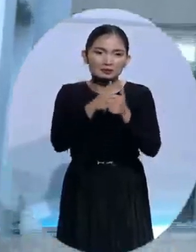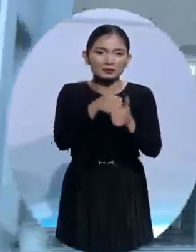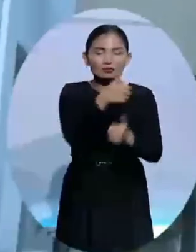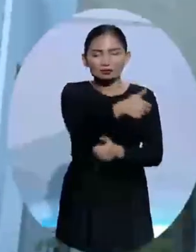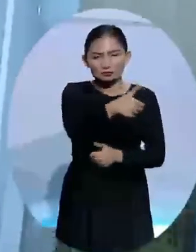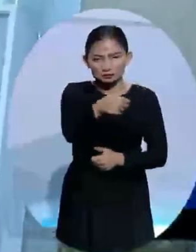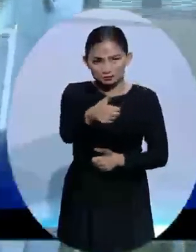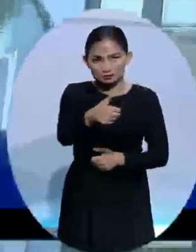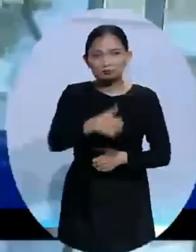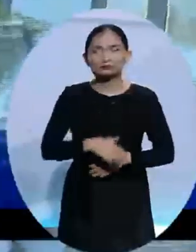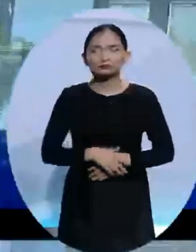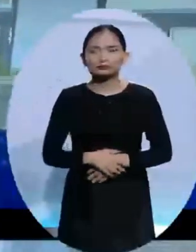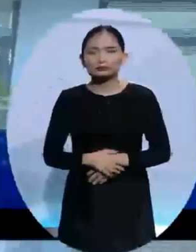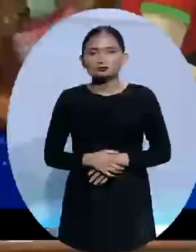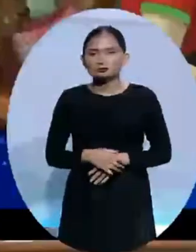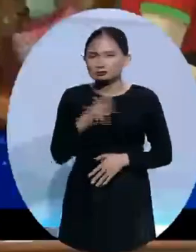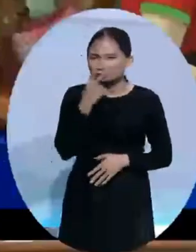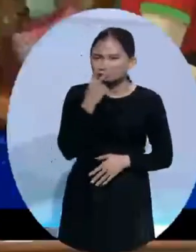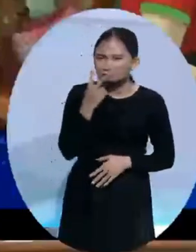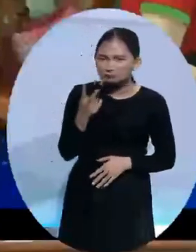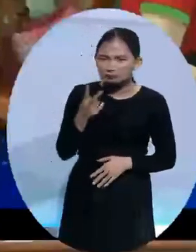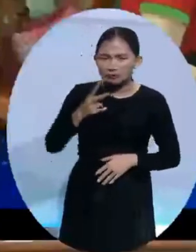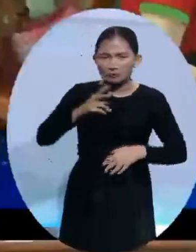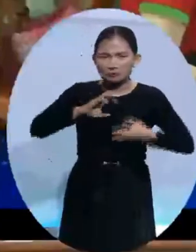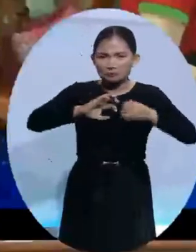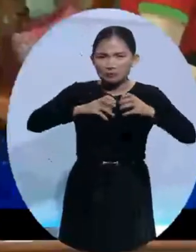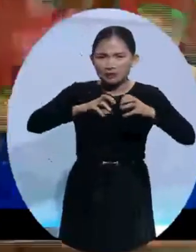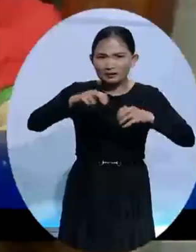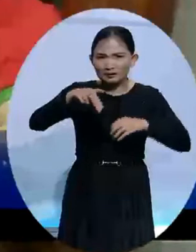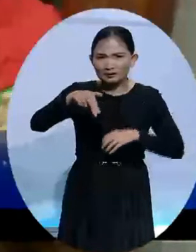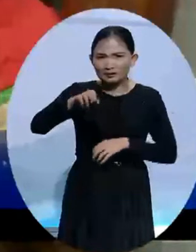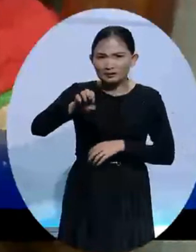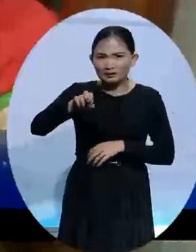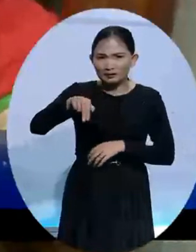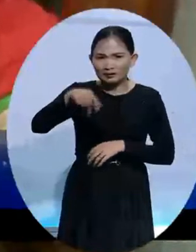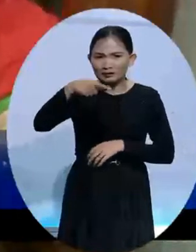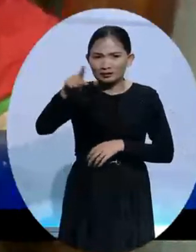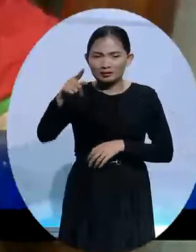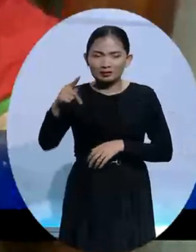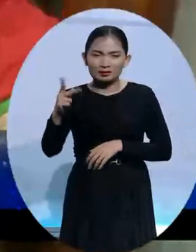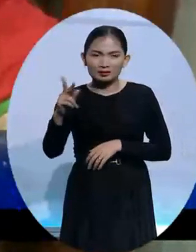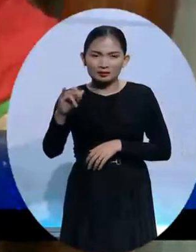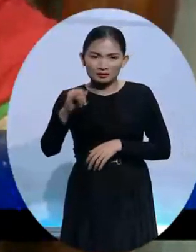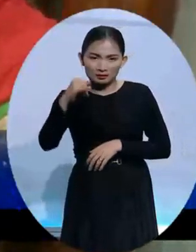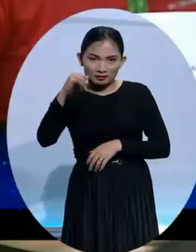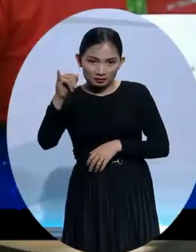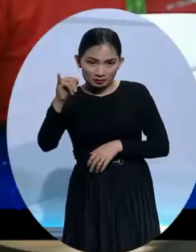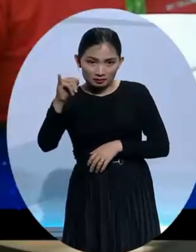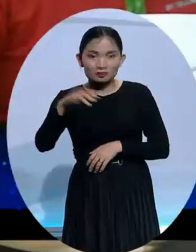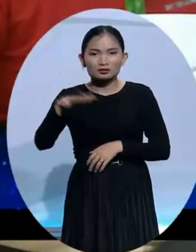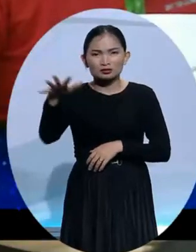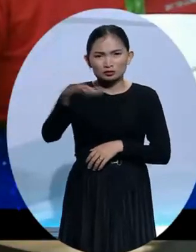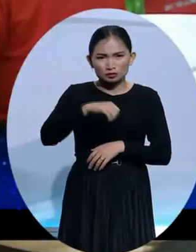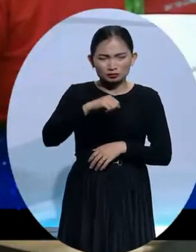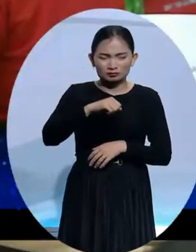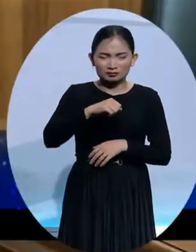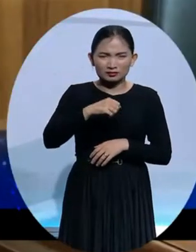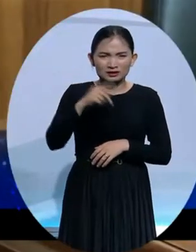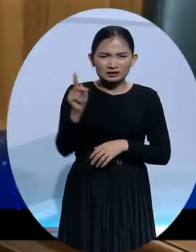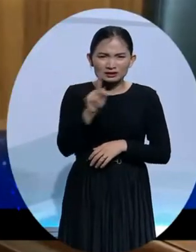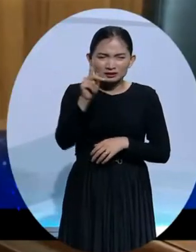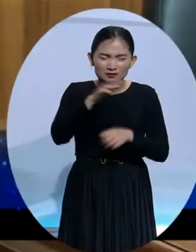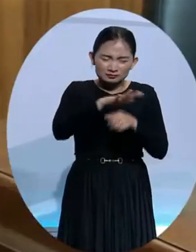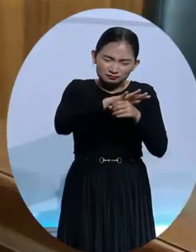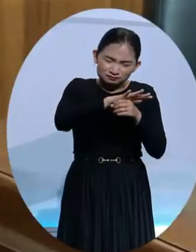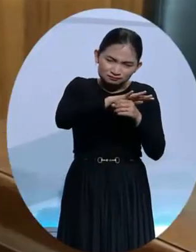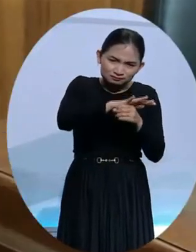nhận thấy được tiềm năng phát triển của máy nén khí, mắt xích quan trọng trong hệ thống công nghiệp, sử dụng khí nén áp suất cao để vận hành máy, đặc